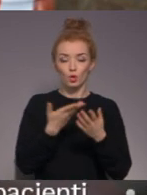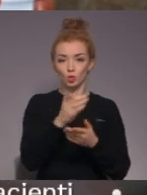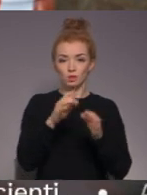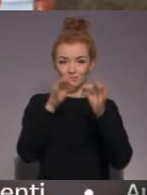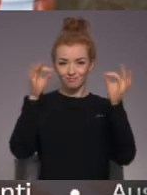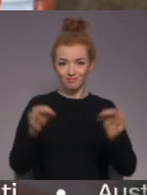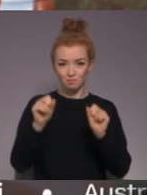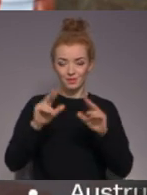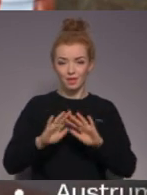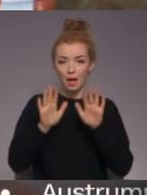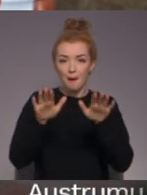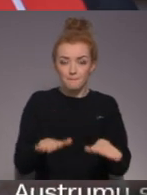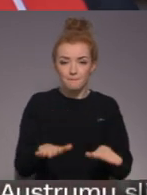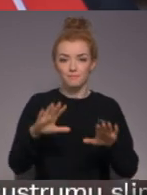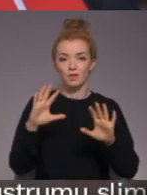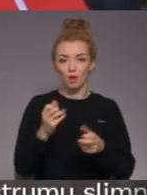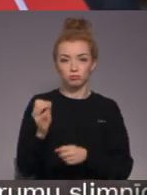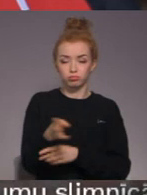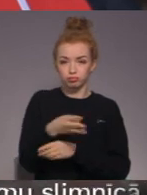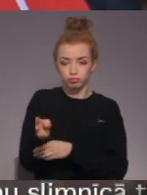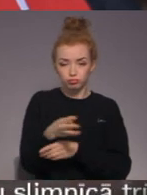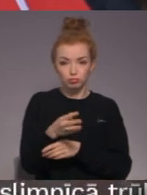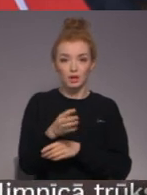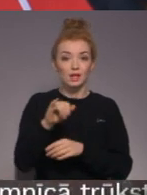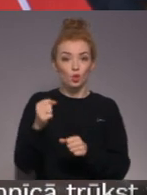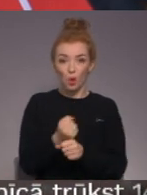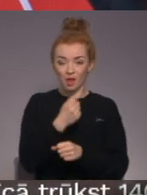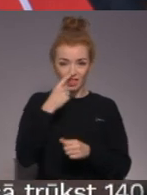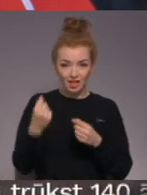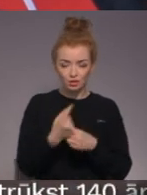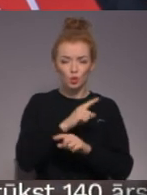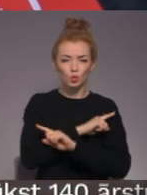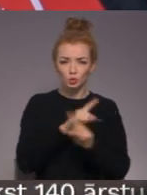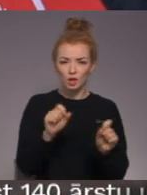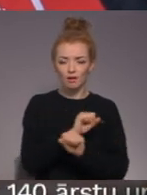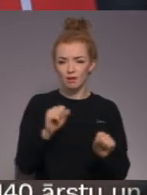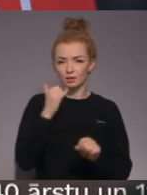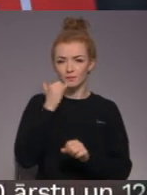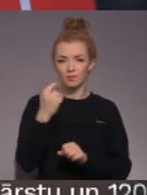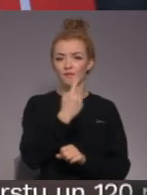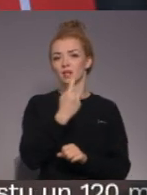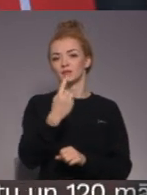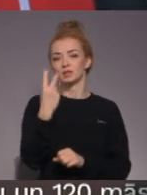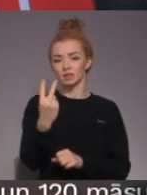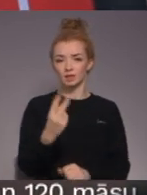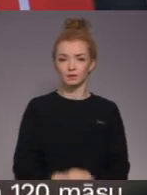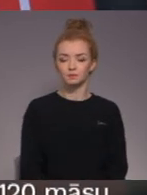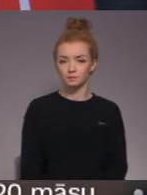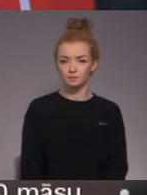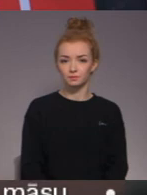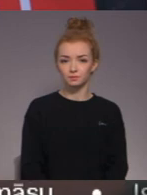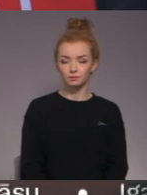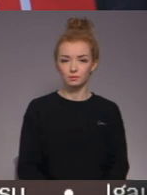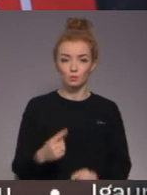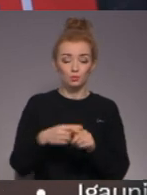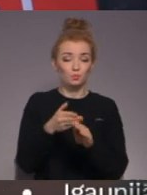pārklājus vai ugunsdzēšamais aparāts. Ja šie mēģinājumi ir nesekmīgi, tad nekavējoties zvanam 112. Lai arī par ugunsdrošību